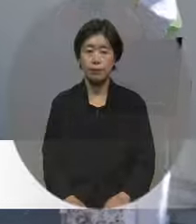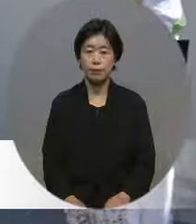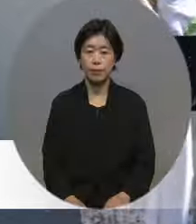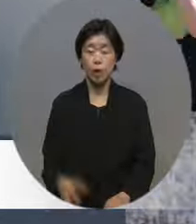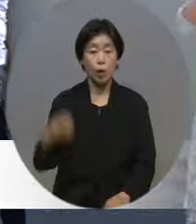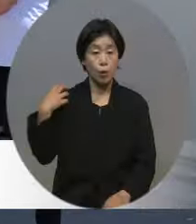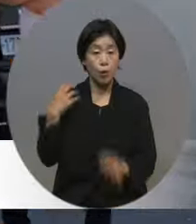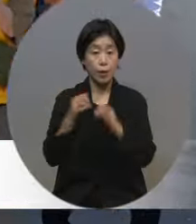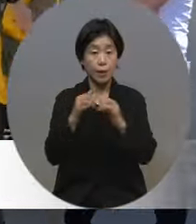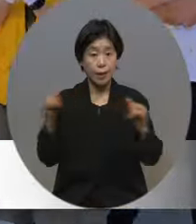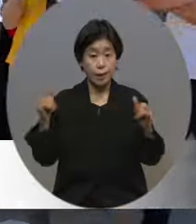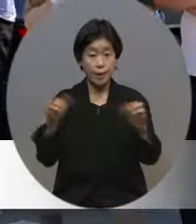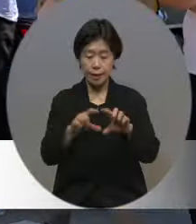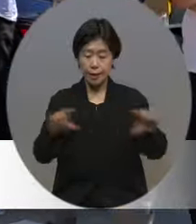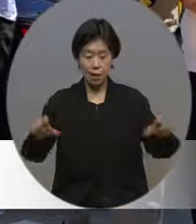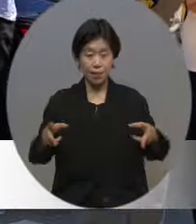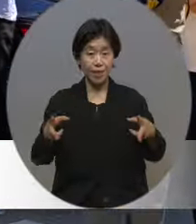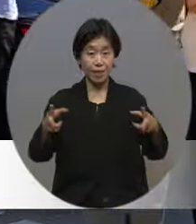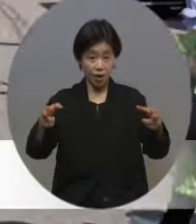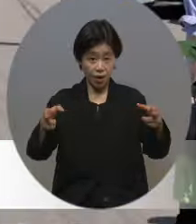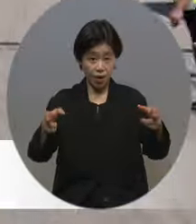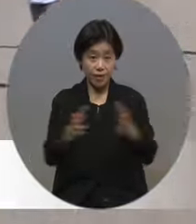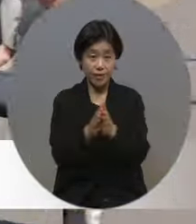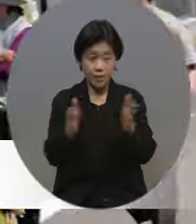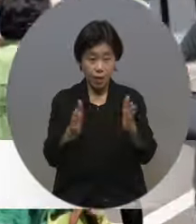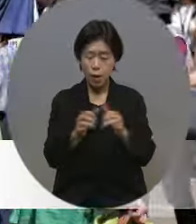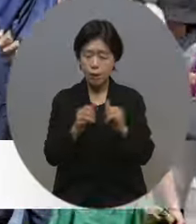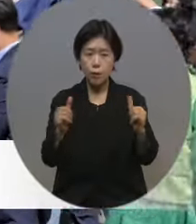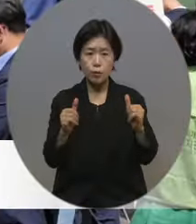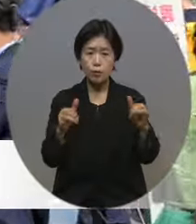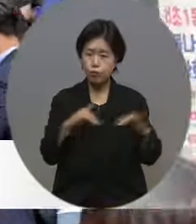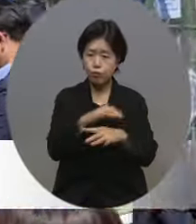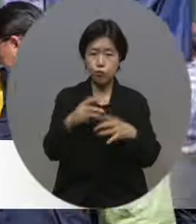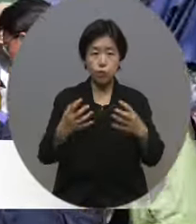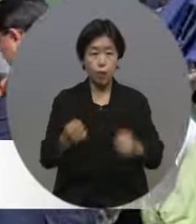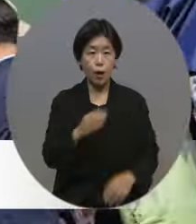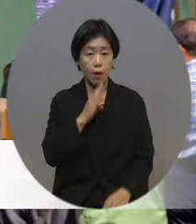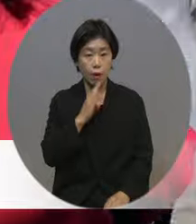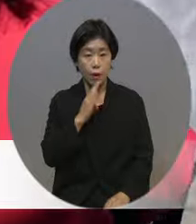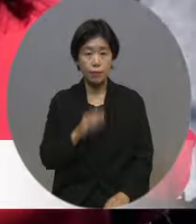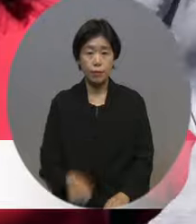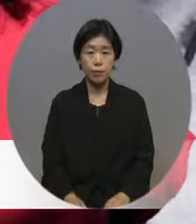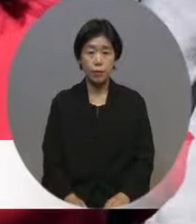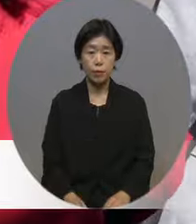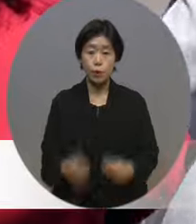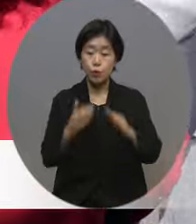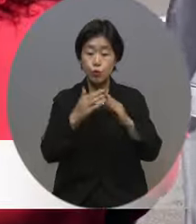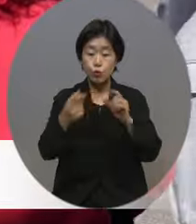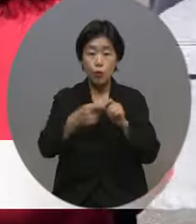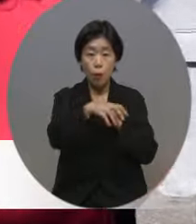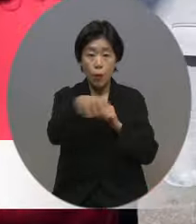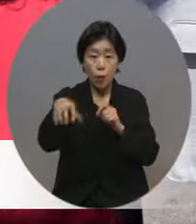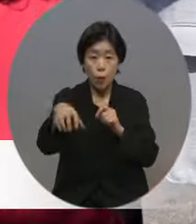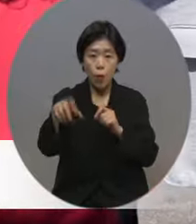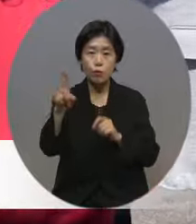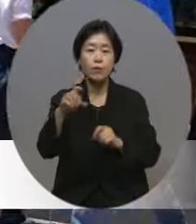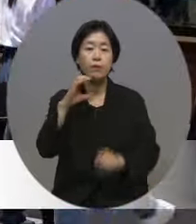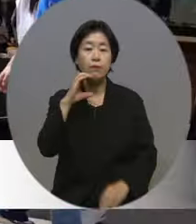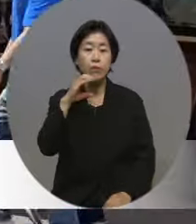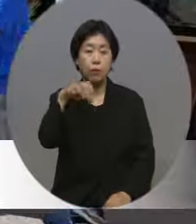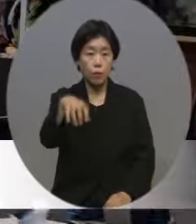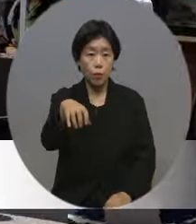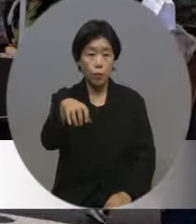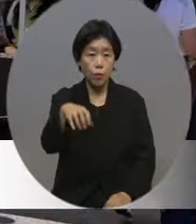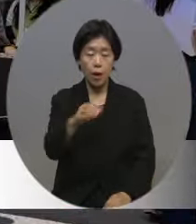관계자들의 테이프 커팅에 맞춰 사람들의 움직임이 무척 분주해지는가 싶더니 주택가 이면도로의 한 카페 입구에